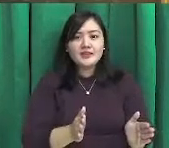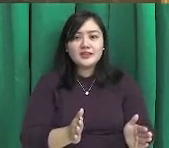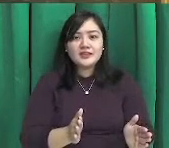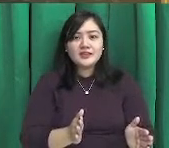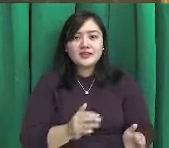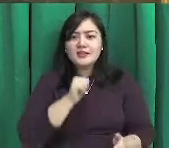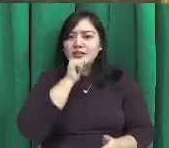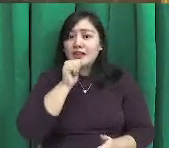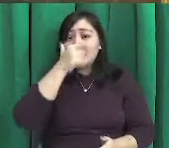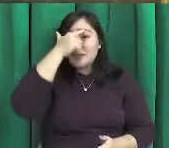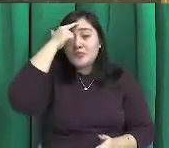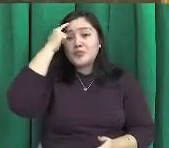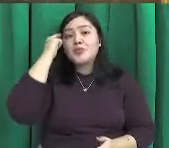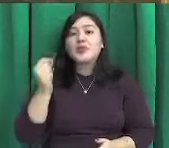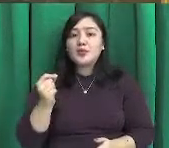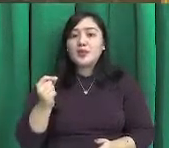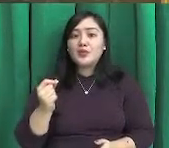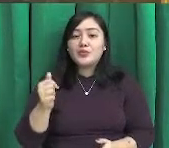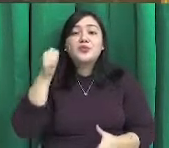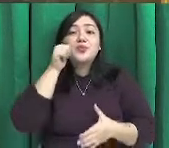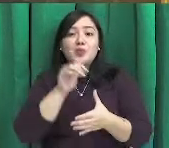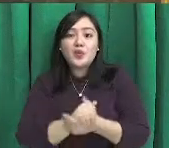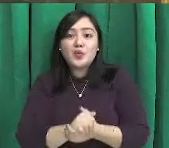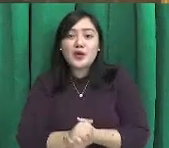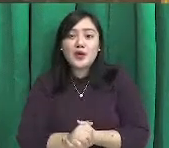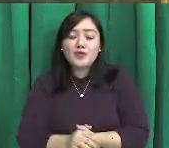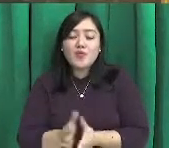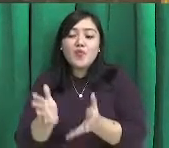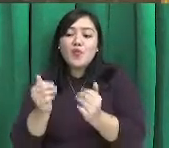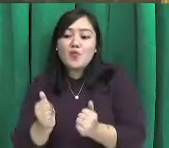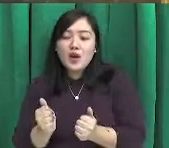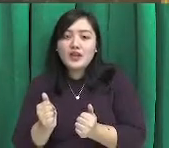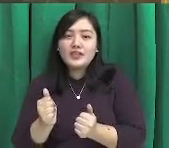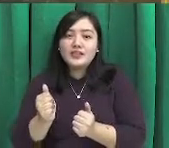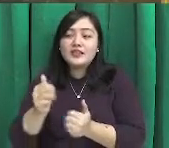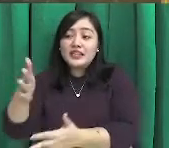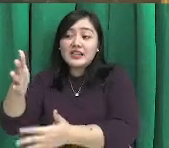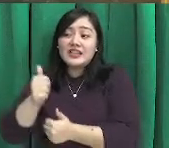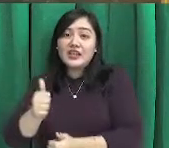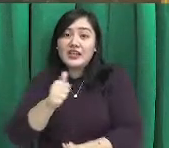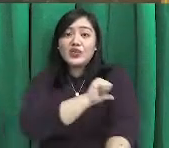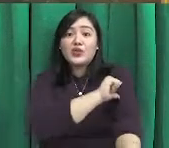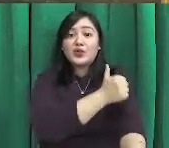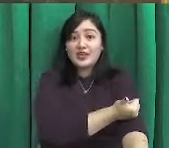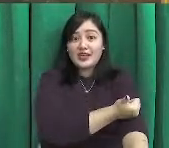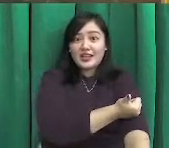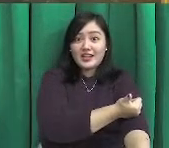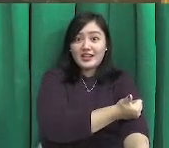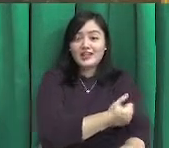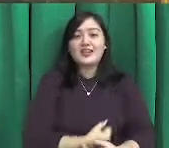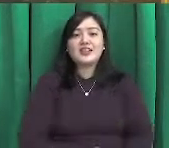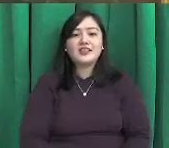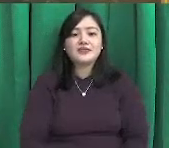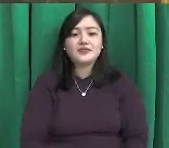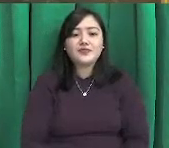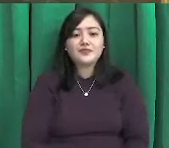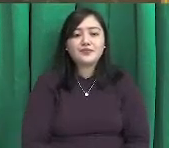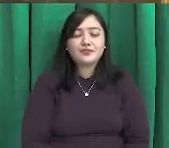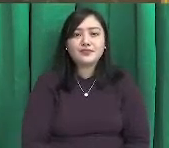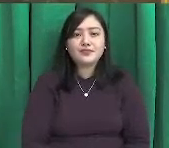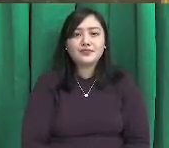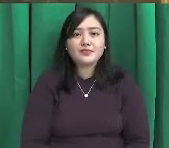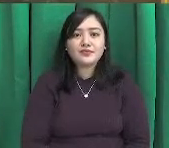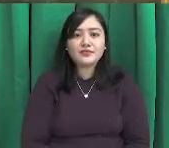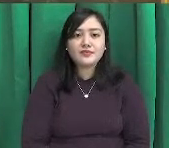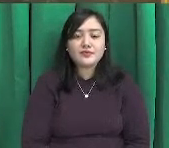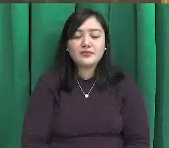your wife wants to usurp your authority. Kundi gusto niyo malaman. Alam niyo mga kapatid, dadagdagan ko lang yung sinasabi ni Nida.